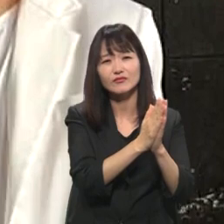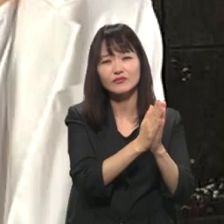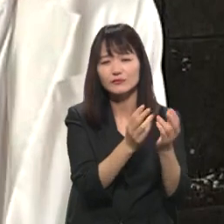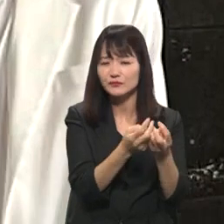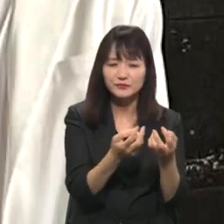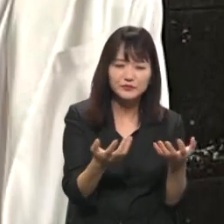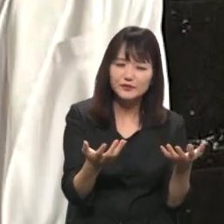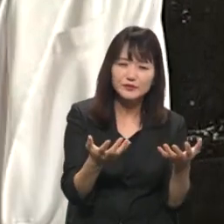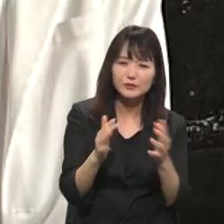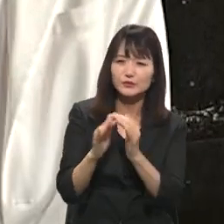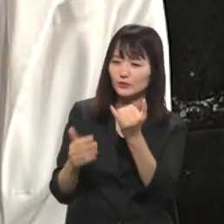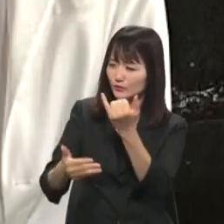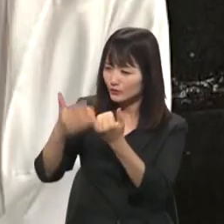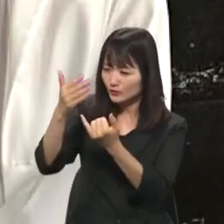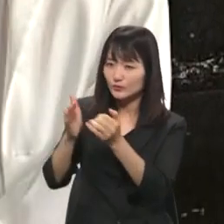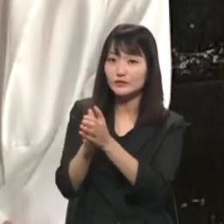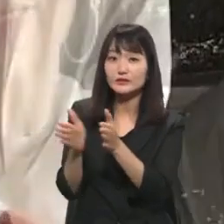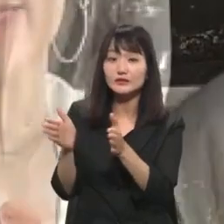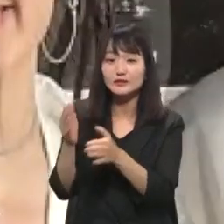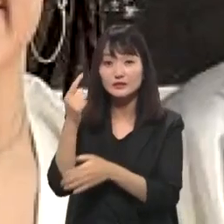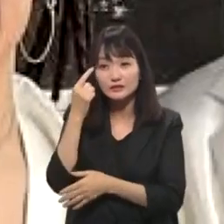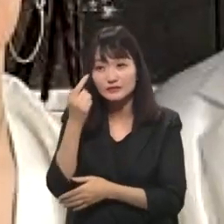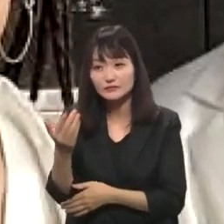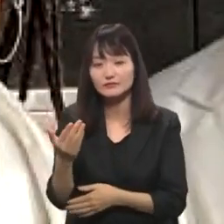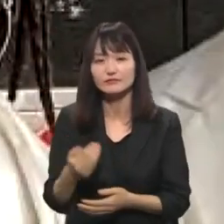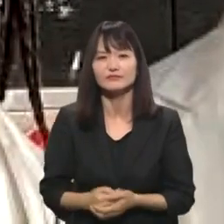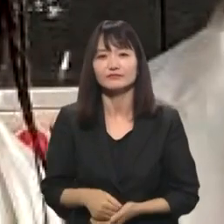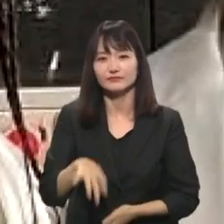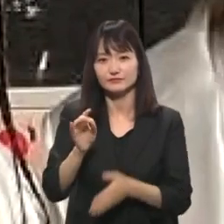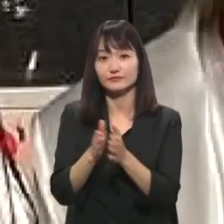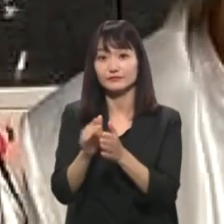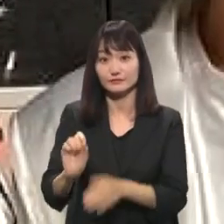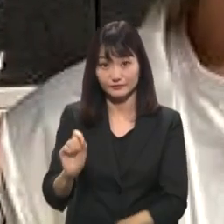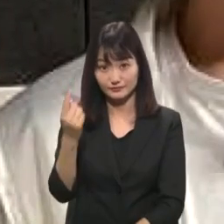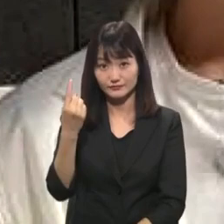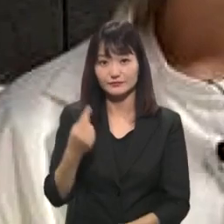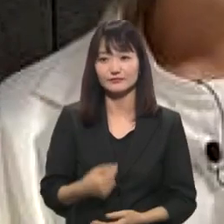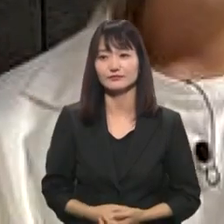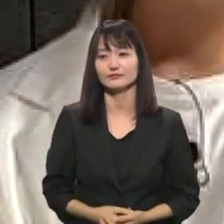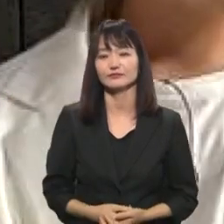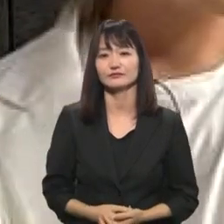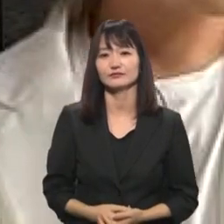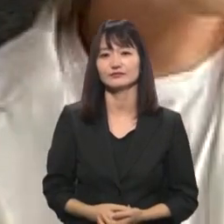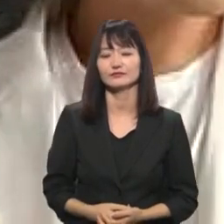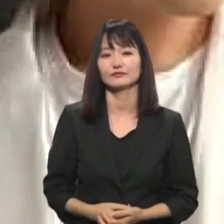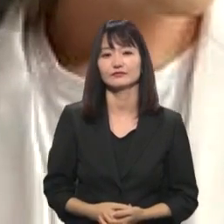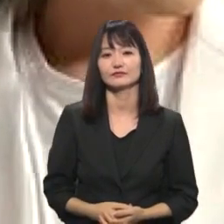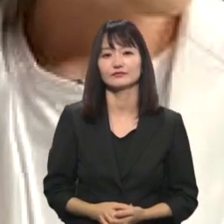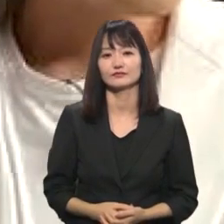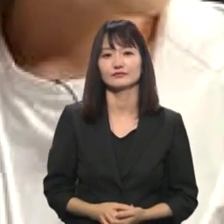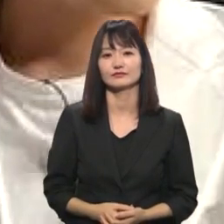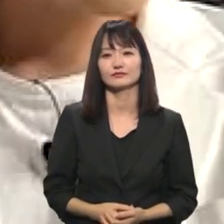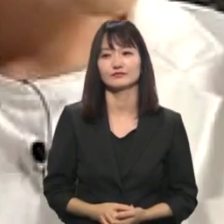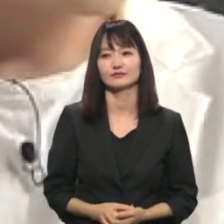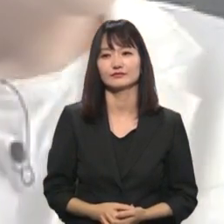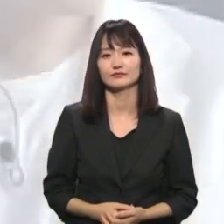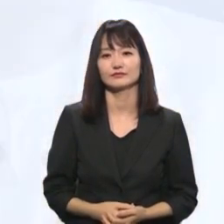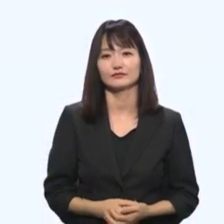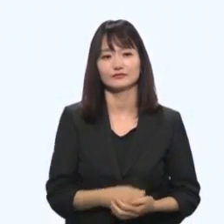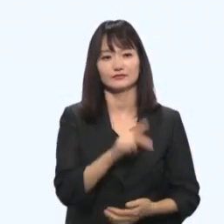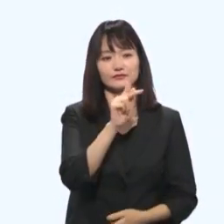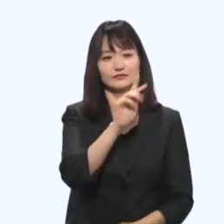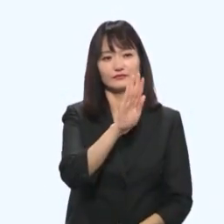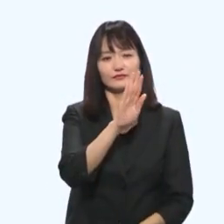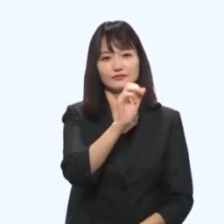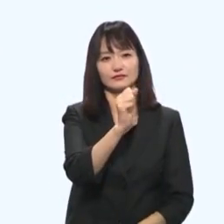하셨던 건가요 처음 시작하게 된 계획이 있는 아까 진세가 말했다시피 이제 개그콘서트를